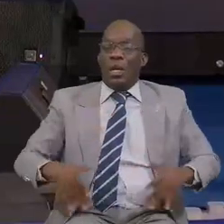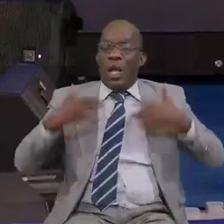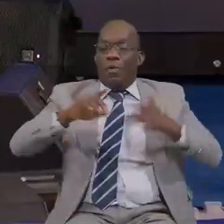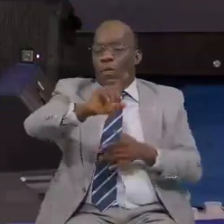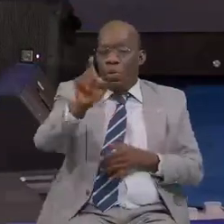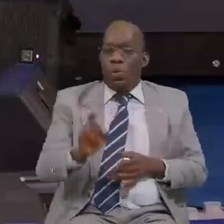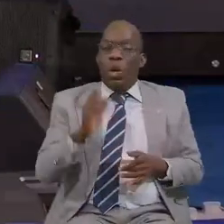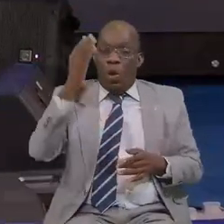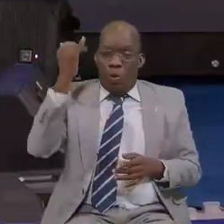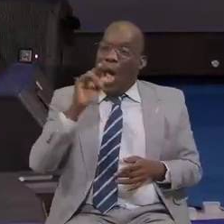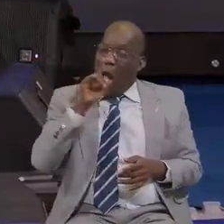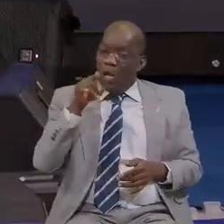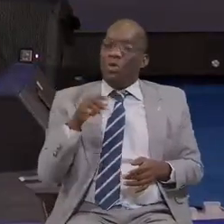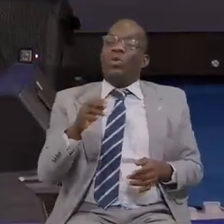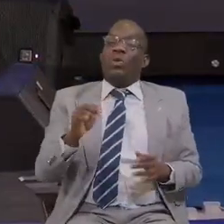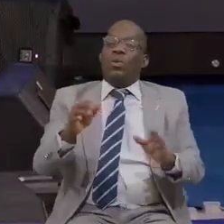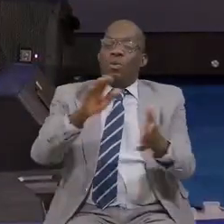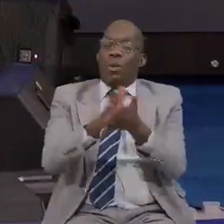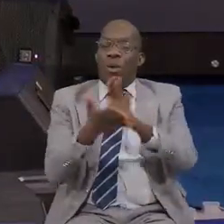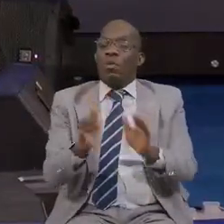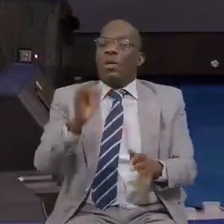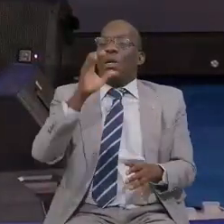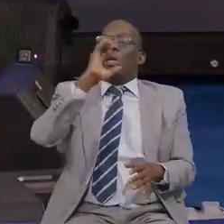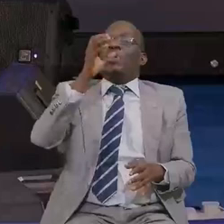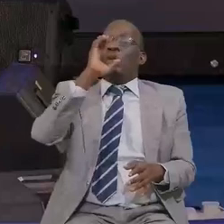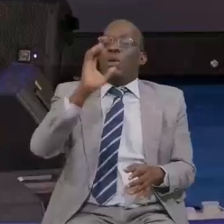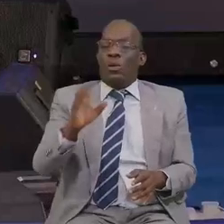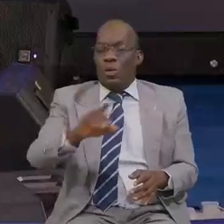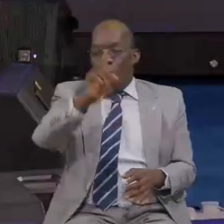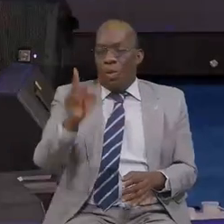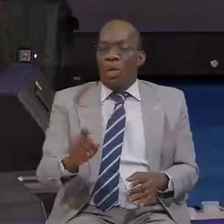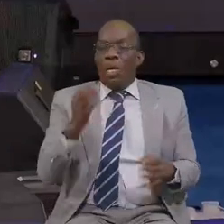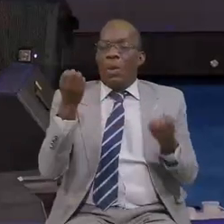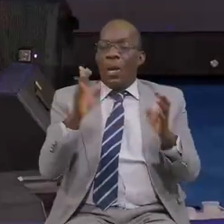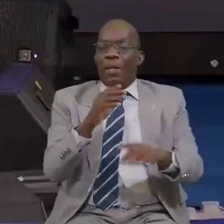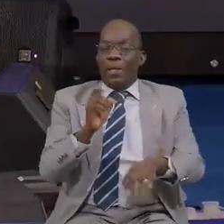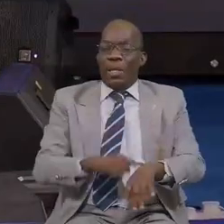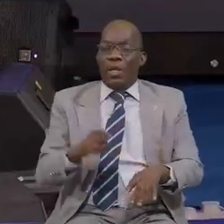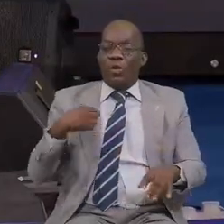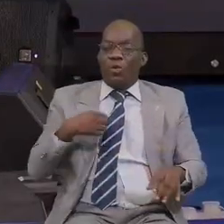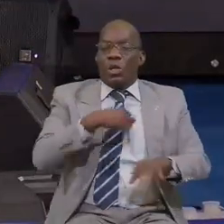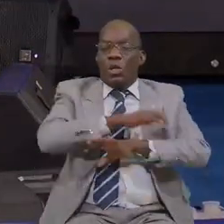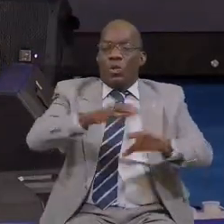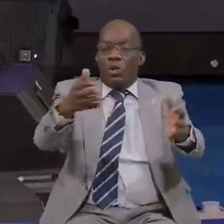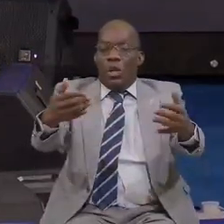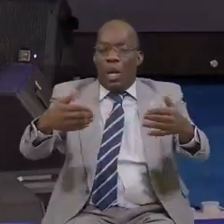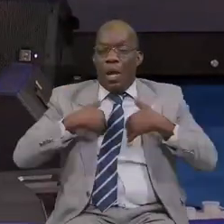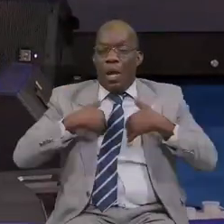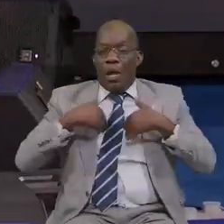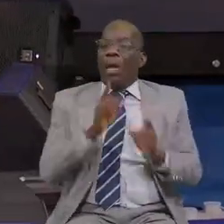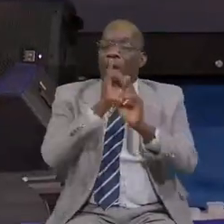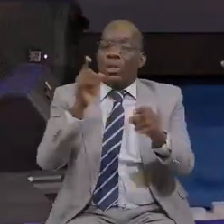saoules? Plusieurs fois, nous n'avons pas de réponse aux questions qui viennent du